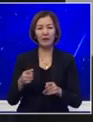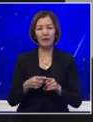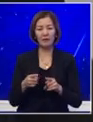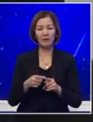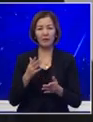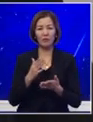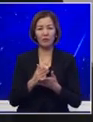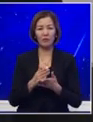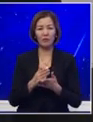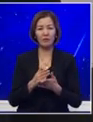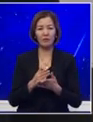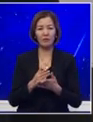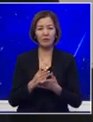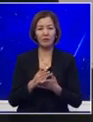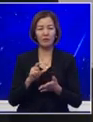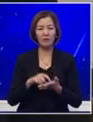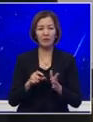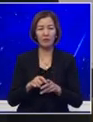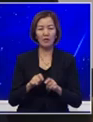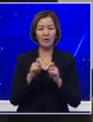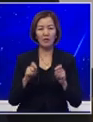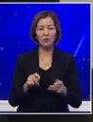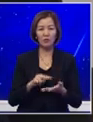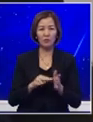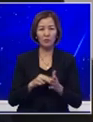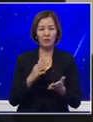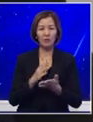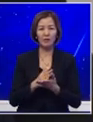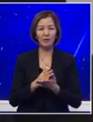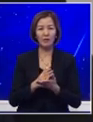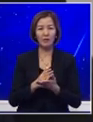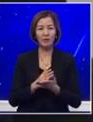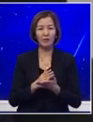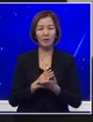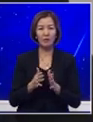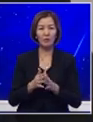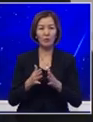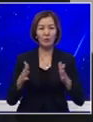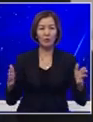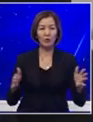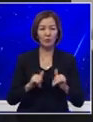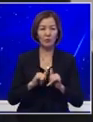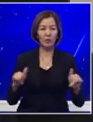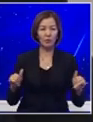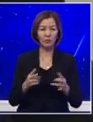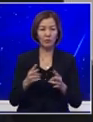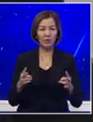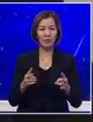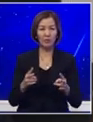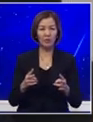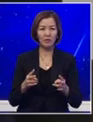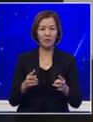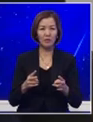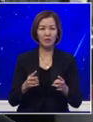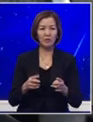ғой. Өзіміздің цех ашсақ, өзіміз сол үлкейту, расширится, трикотажный цех ашсақ па